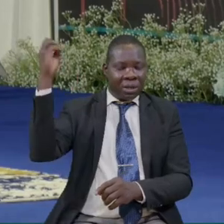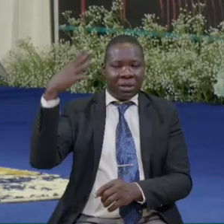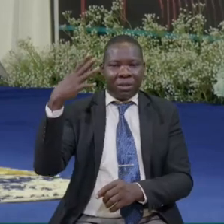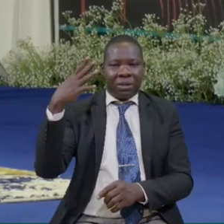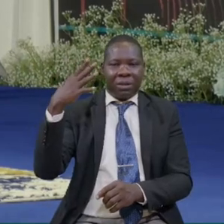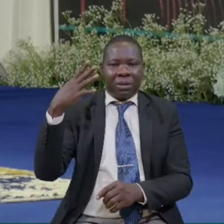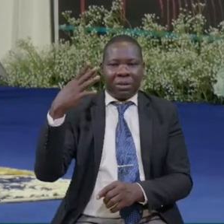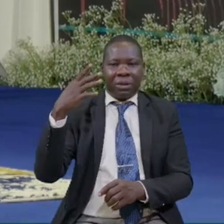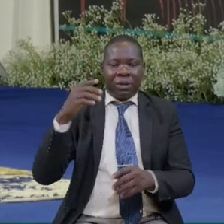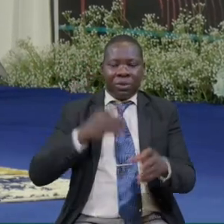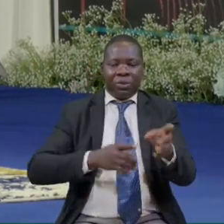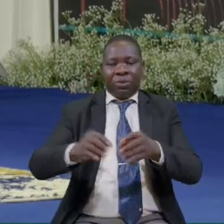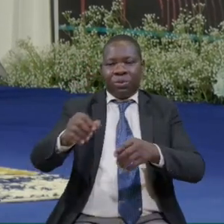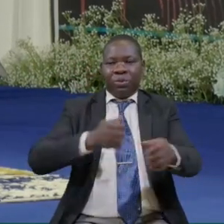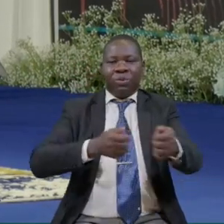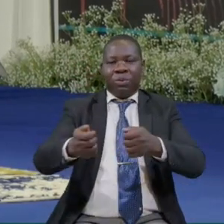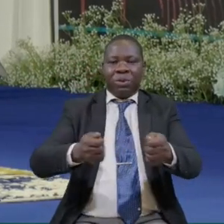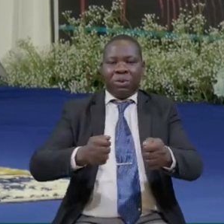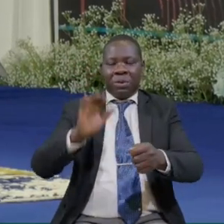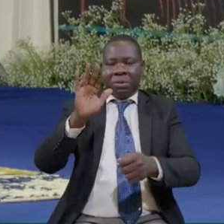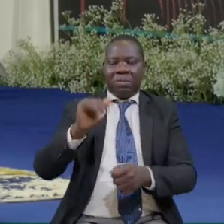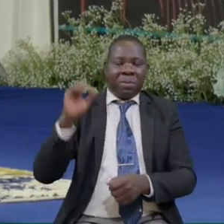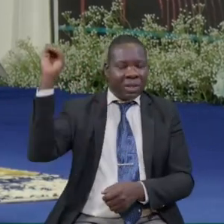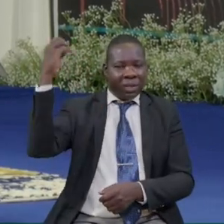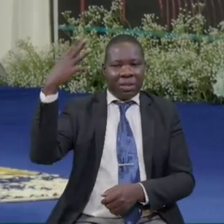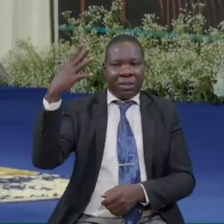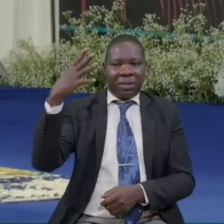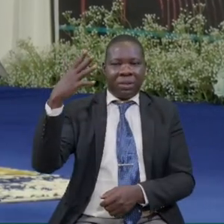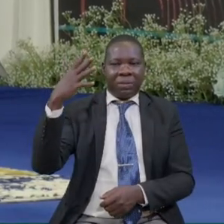La domination par la grâce.